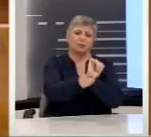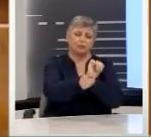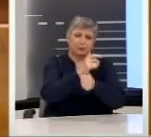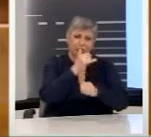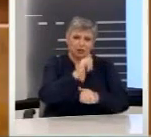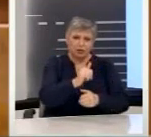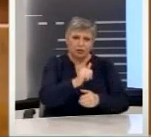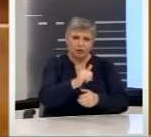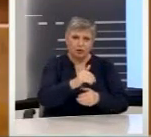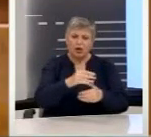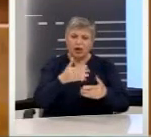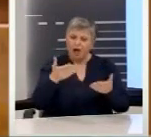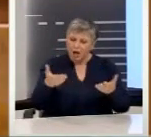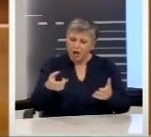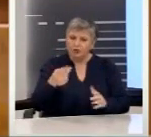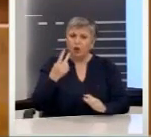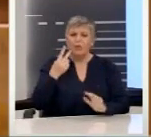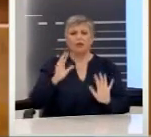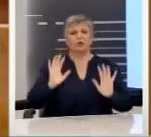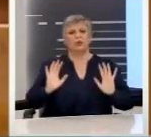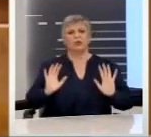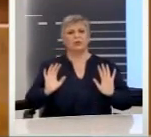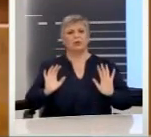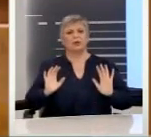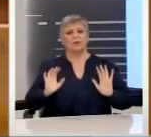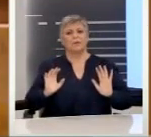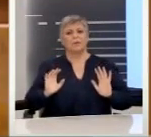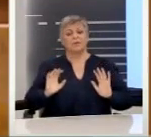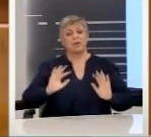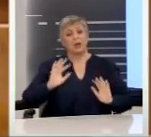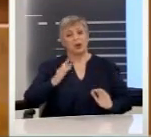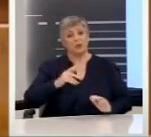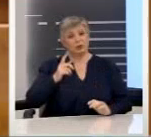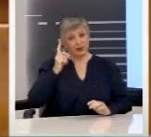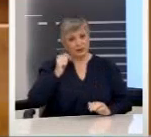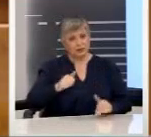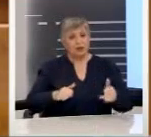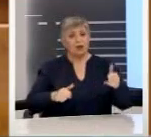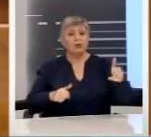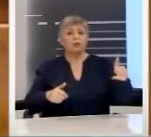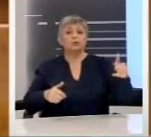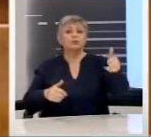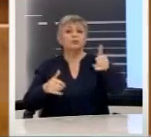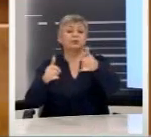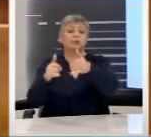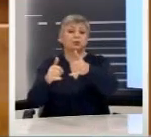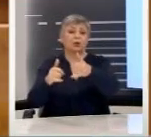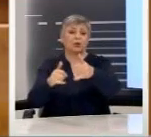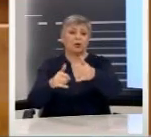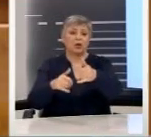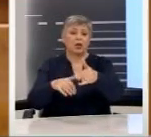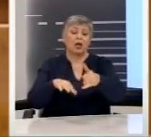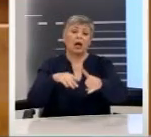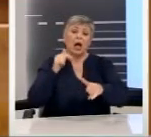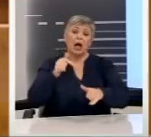αν καλός ή κακός επικοινώνησε με τον. Ο Ισοβίτης επικοινώνησε με τον Υπουργό Εθνικής Άμυνας, όπως λέει τουλάχιστον αυτά που ανακοινώνει